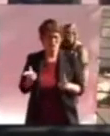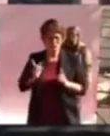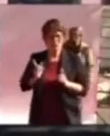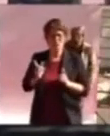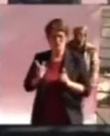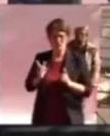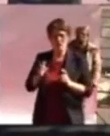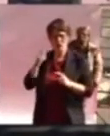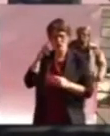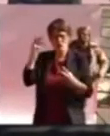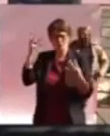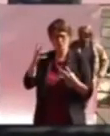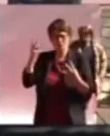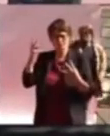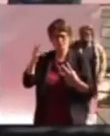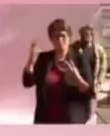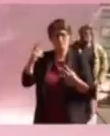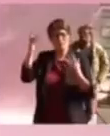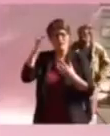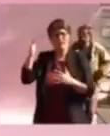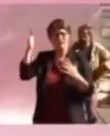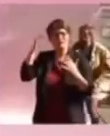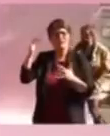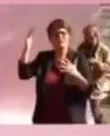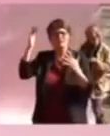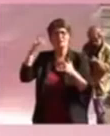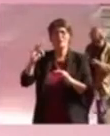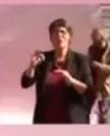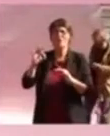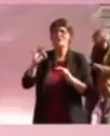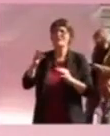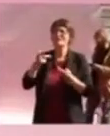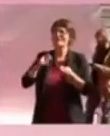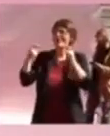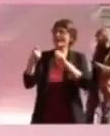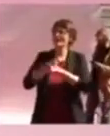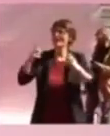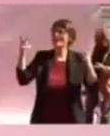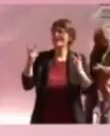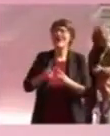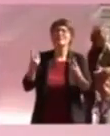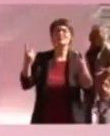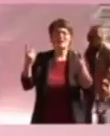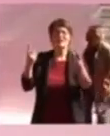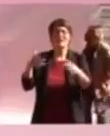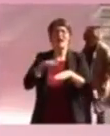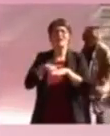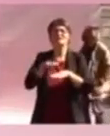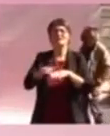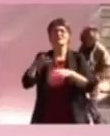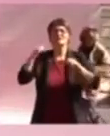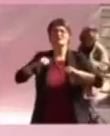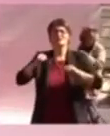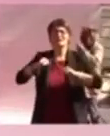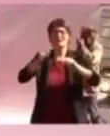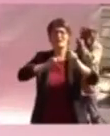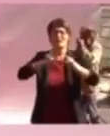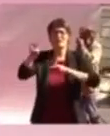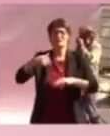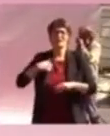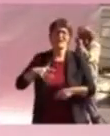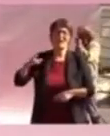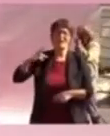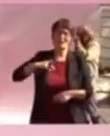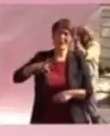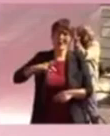riflettere su una vera e propria riforma del servizio sanitario nazionale che spero immagino che sarà l'obiettivo del governo